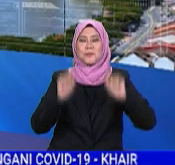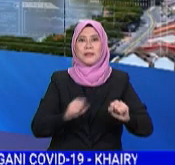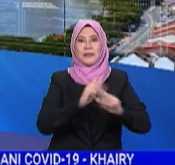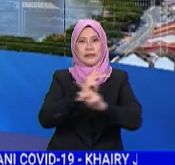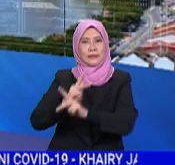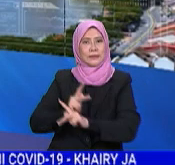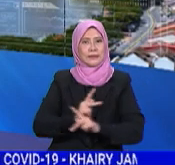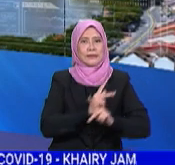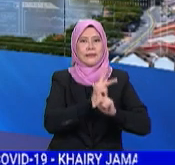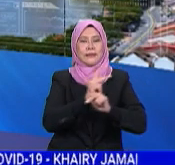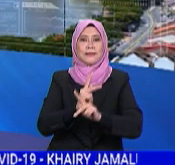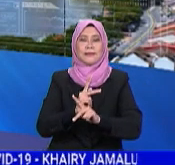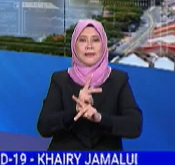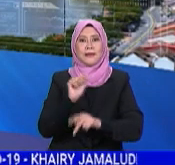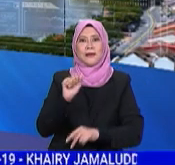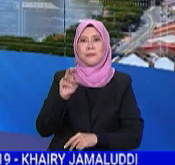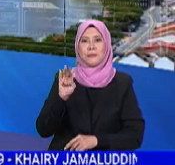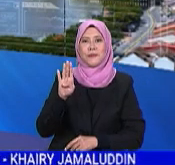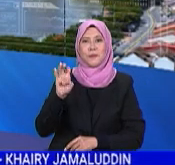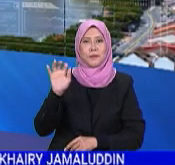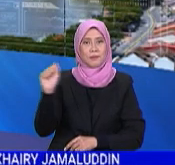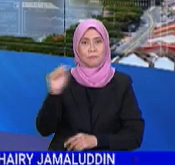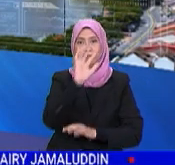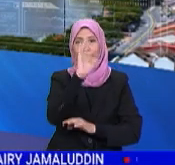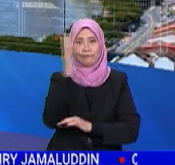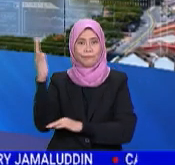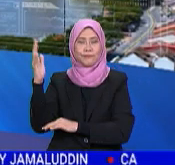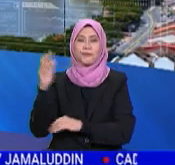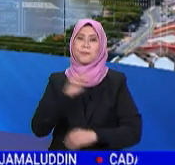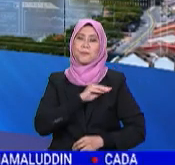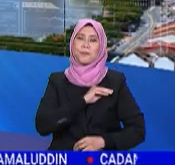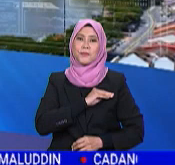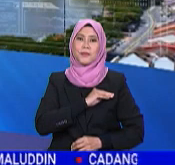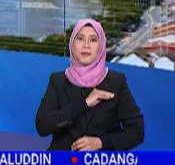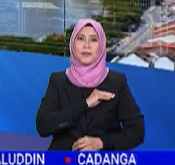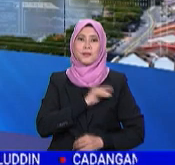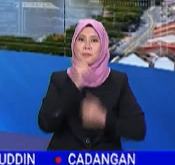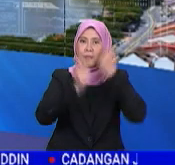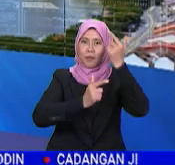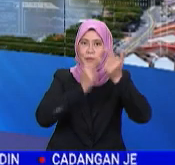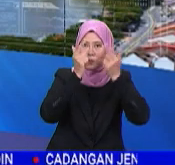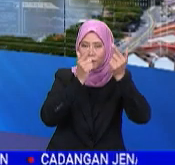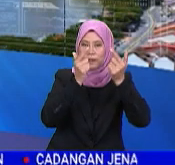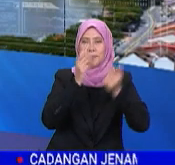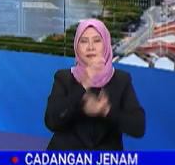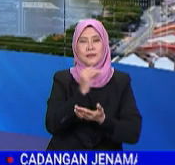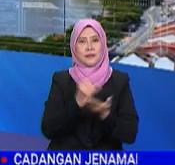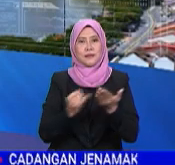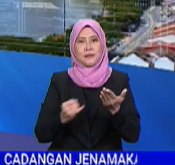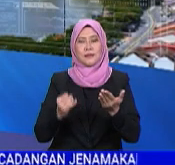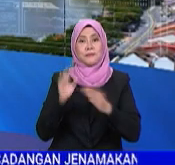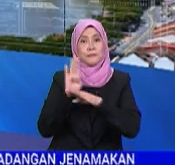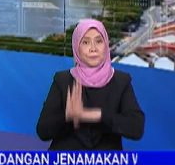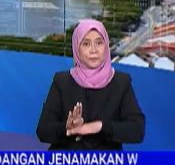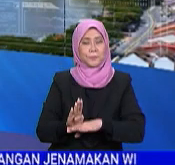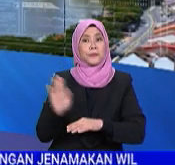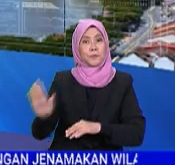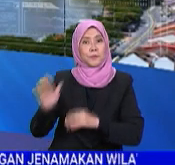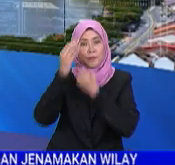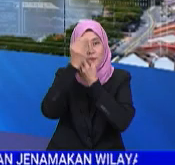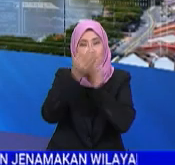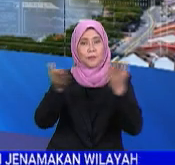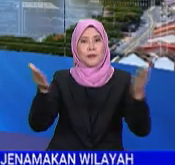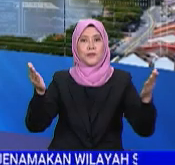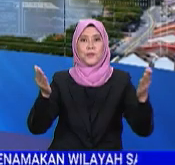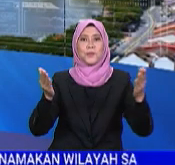spesies amfibi ada di rantau ini menteri pelancongan kesenian dan kebudayaan Dato Sri Abdul Karim 662 memberitahu